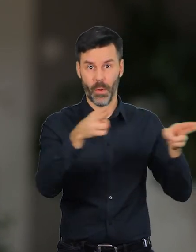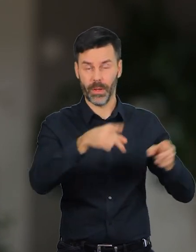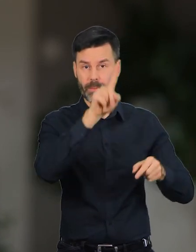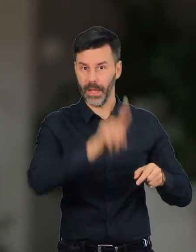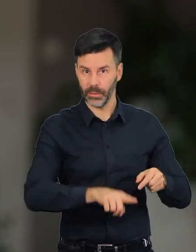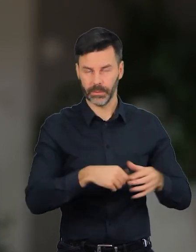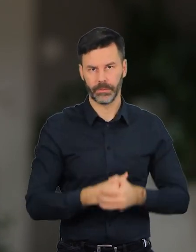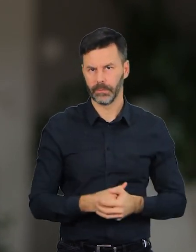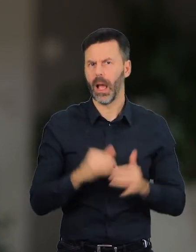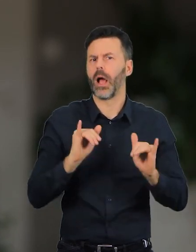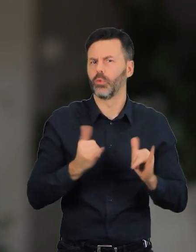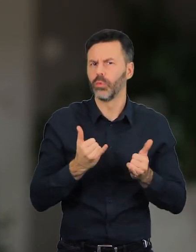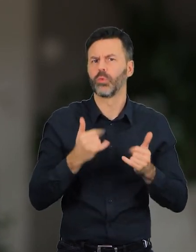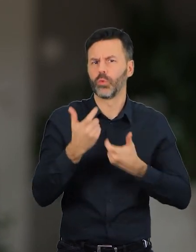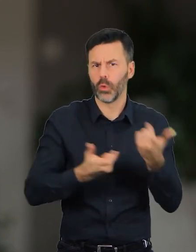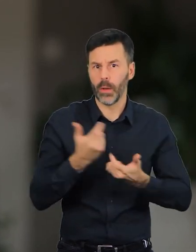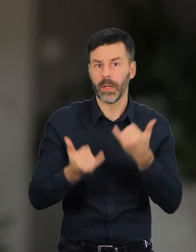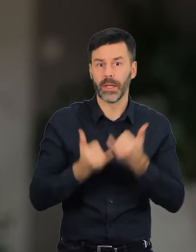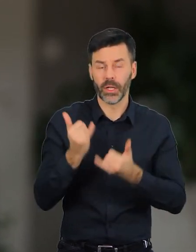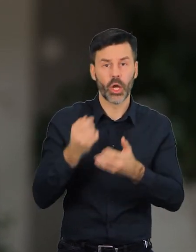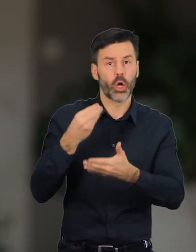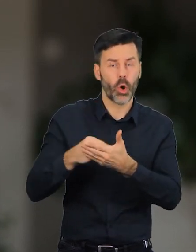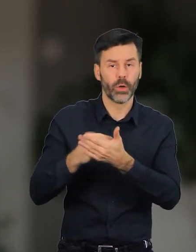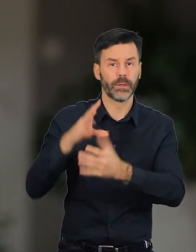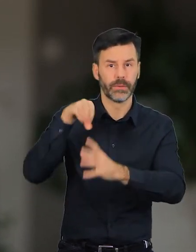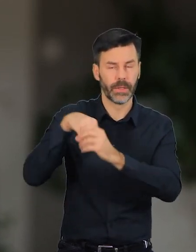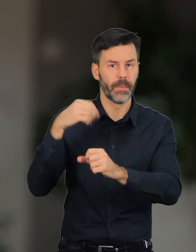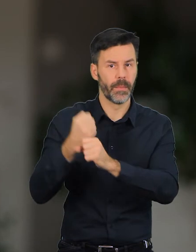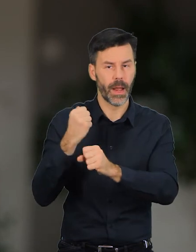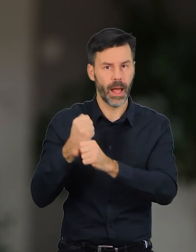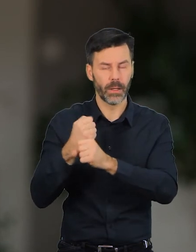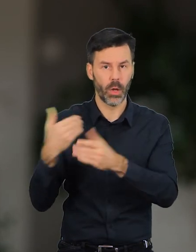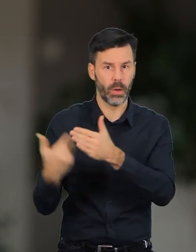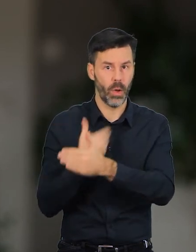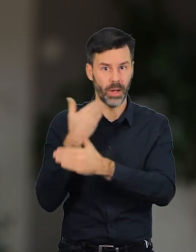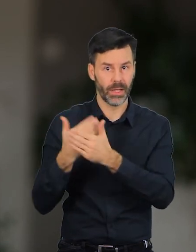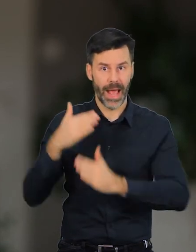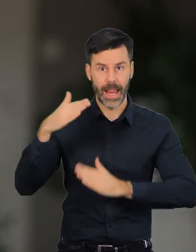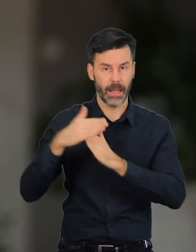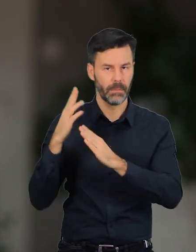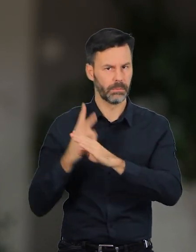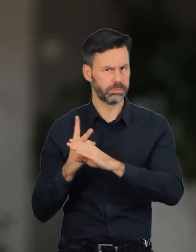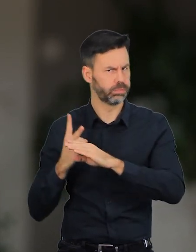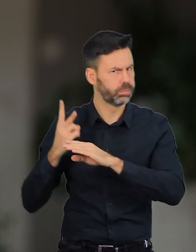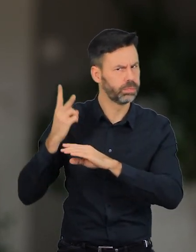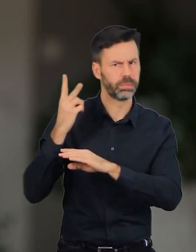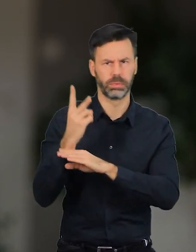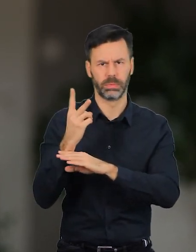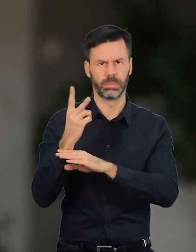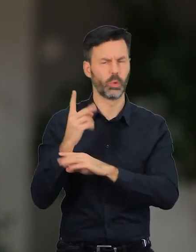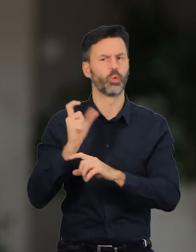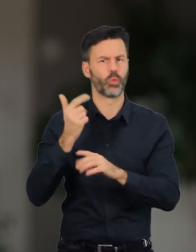koszty zaangażowania personelu w ramach prac wykroczą ponad limit rzeczowy lub finansowy określony dla danej kategorii